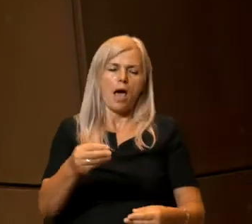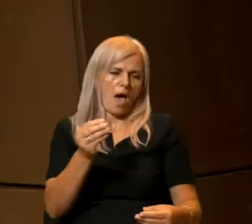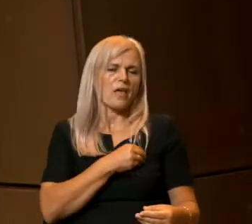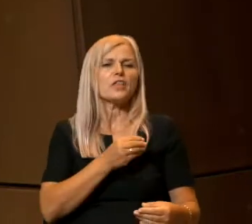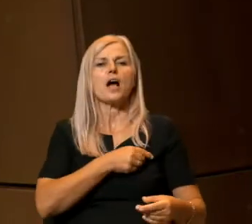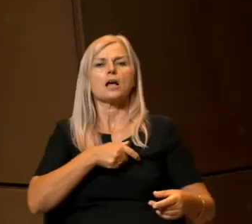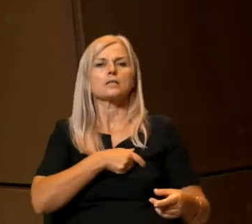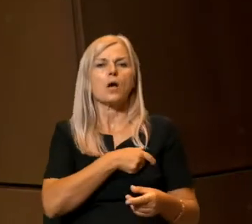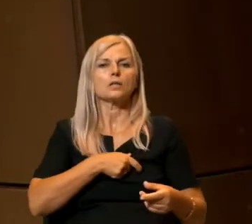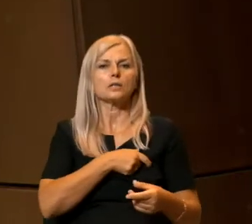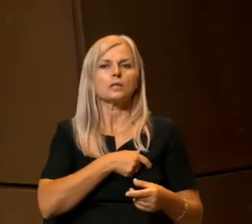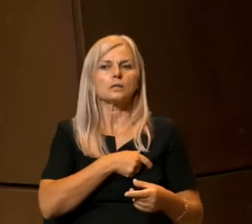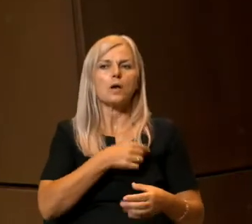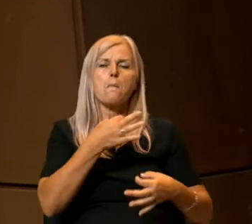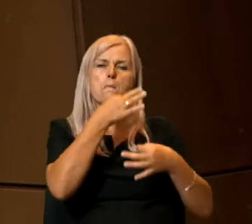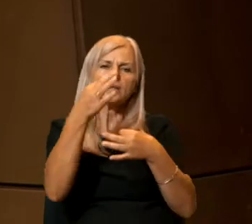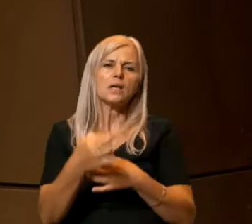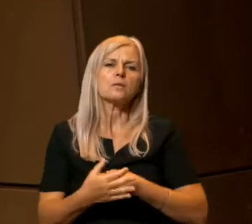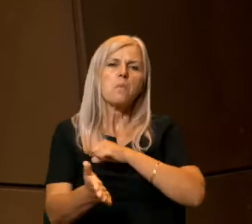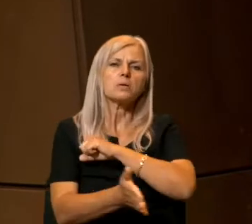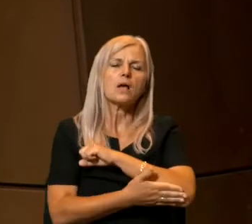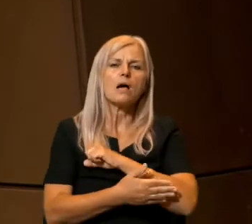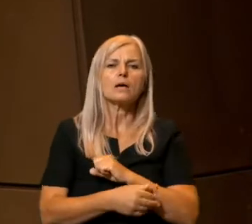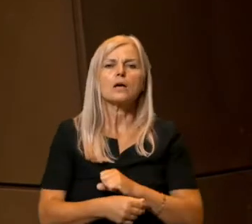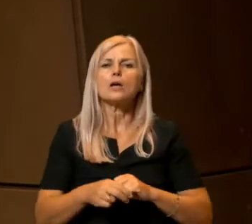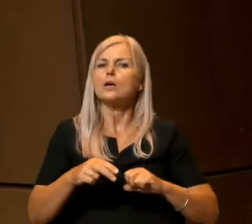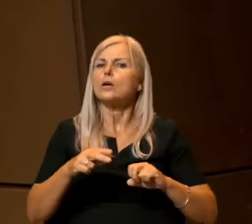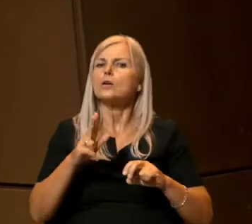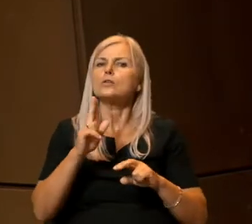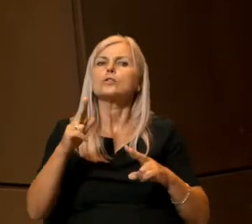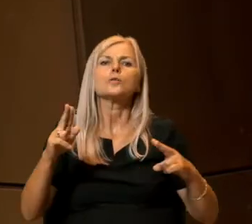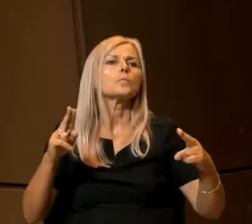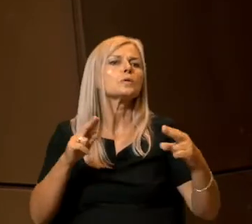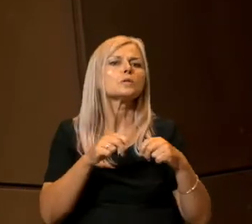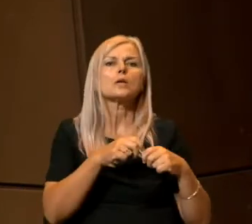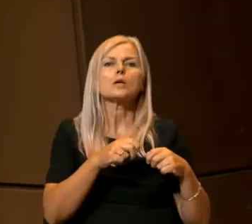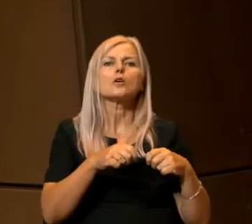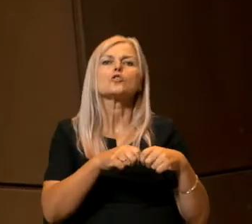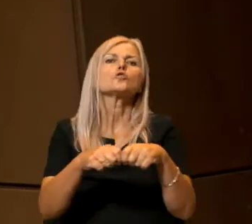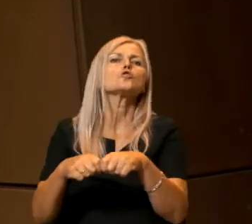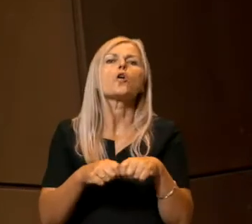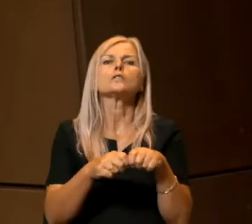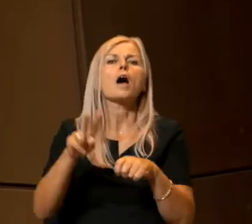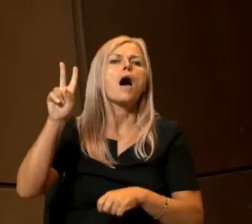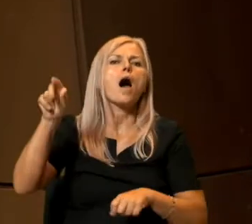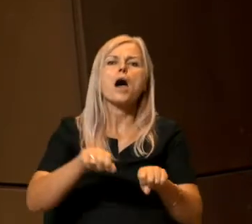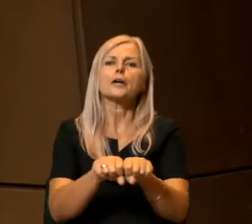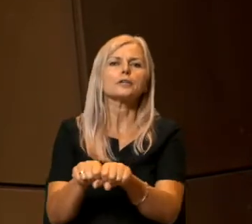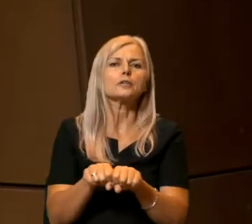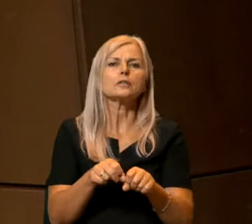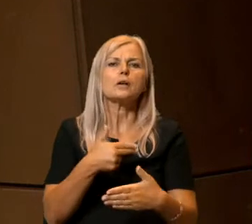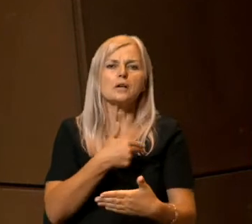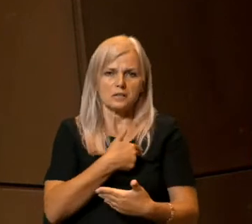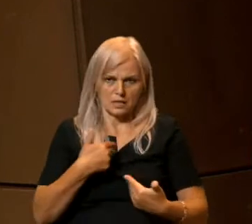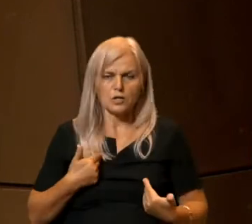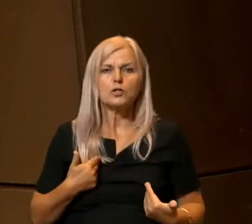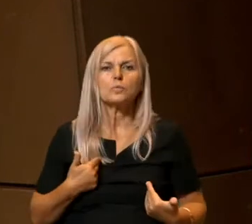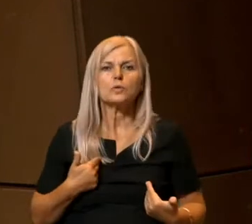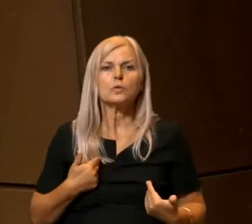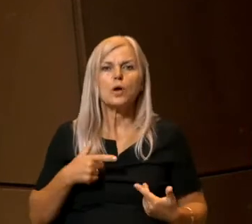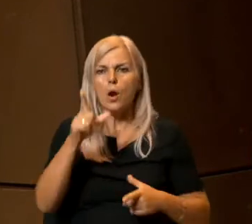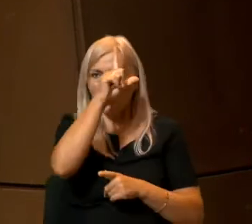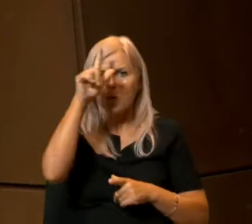solidarności pytaniem zasadniczym jest, z kim jesteśmy solidarni. Czy jesteśmy solidarni z naszymi ludźmi,